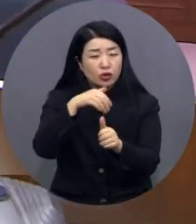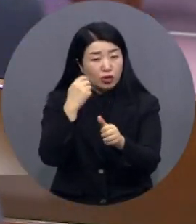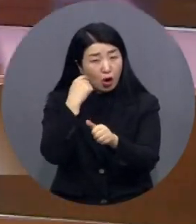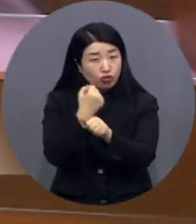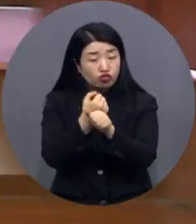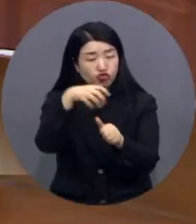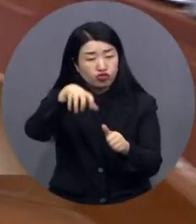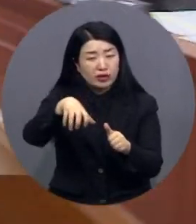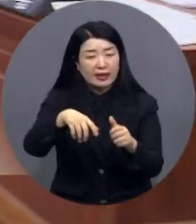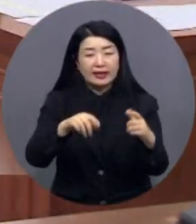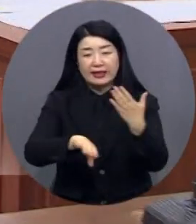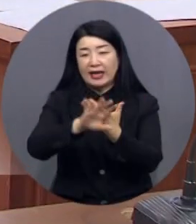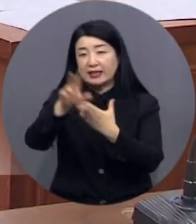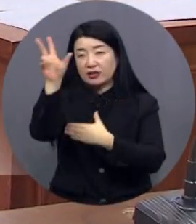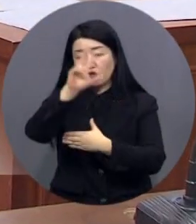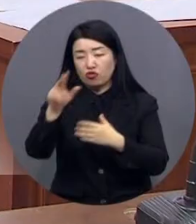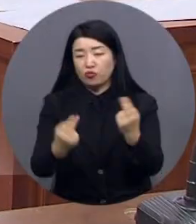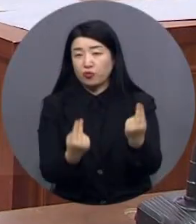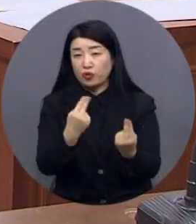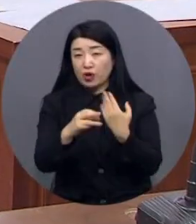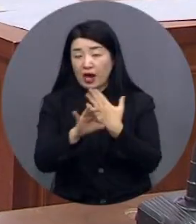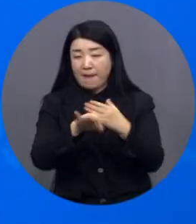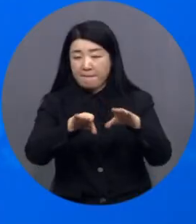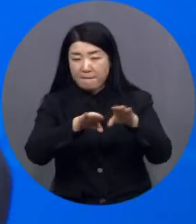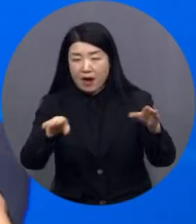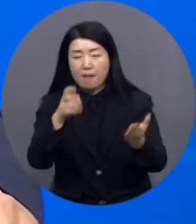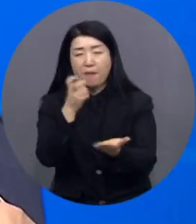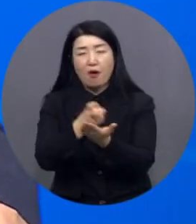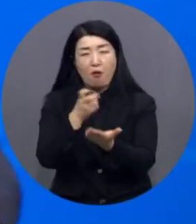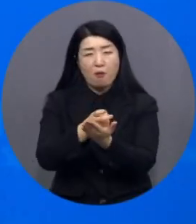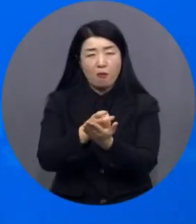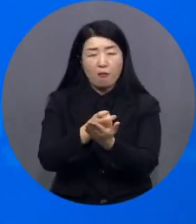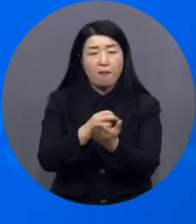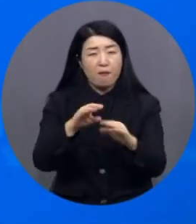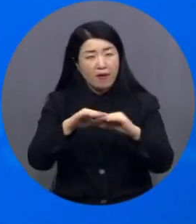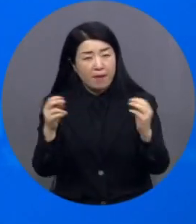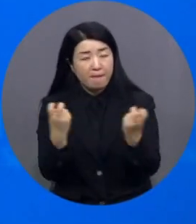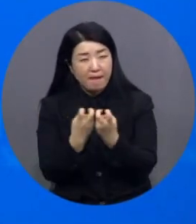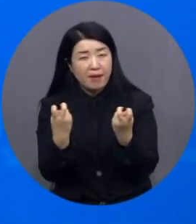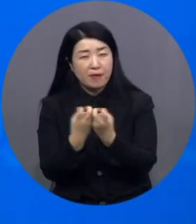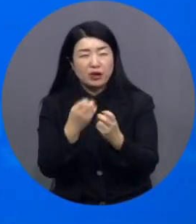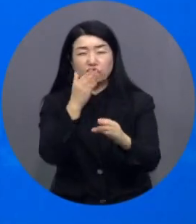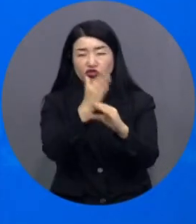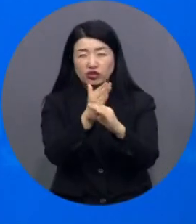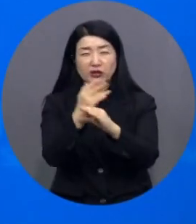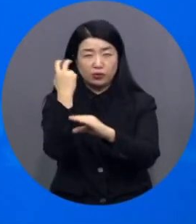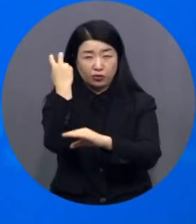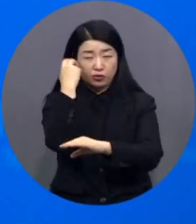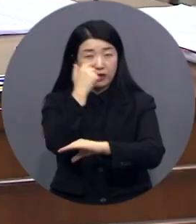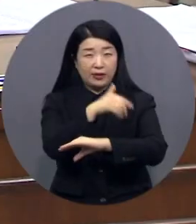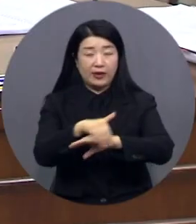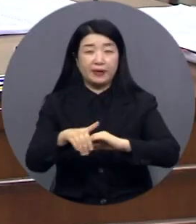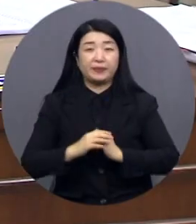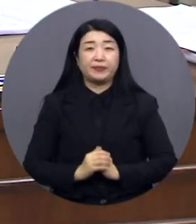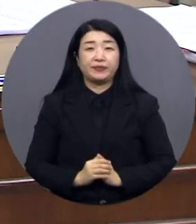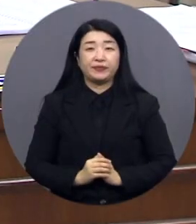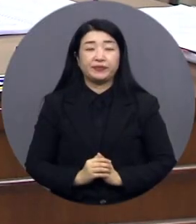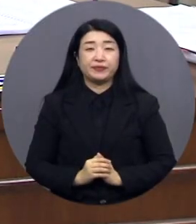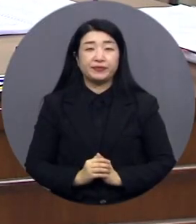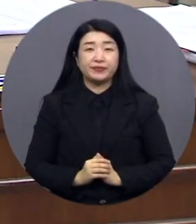됐 다른 지역과의 형평성 문제와 입법화 과정의 대응논리 개발 등이 중점적으로 이루어집니다 정